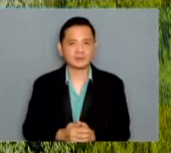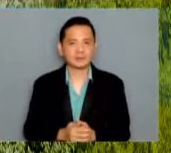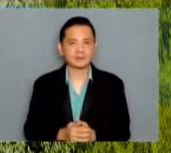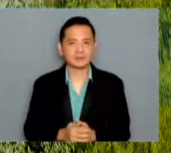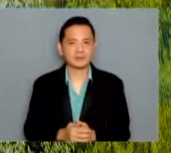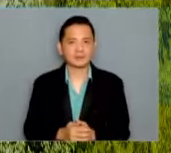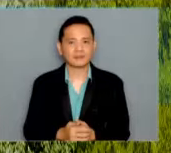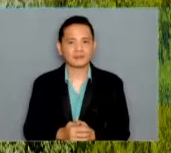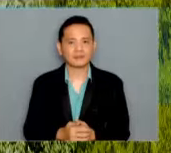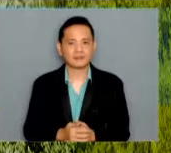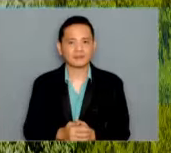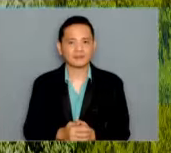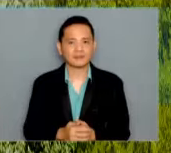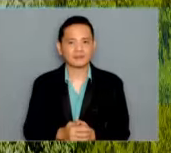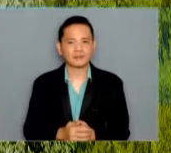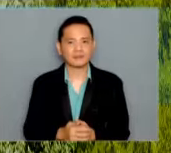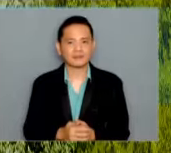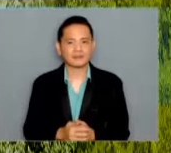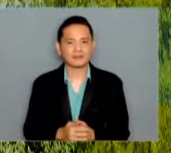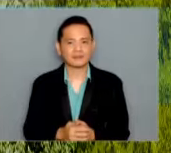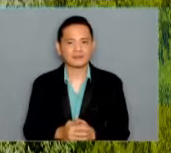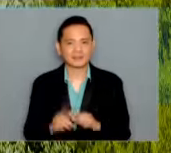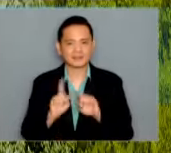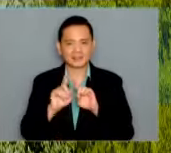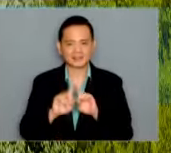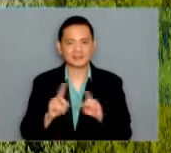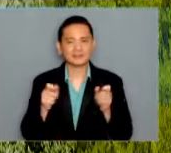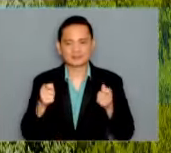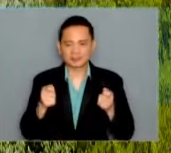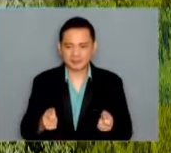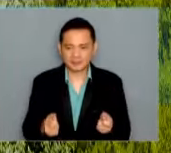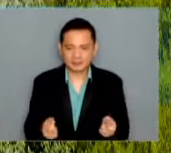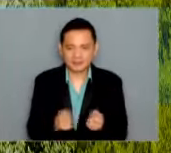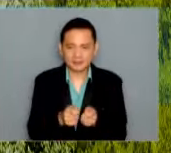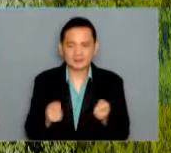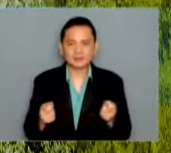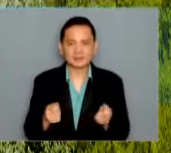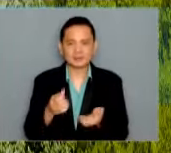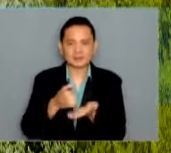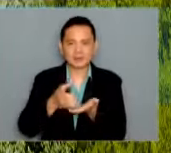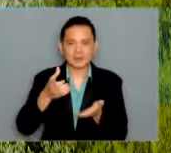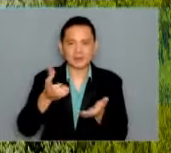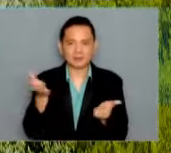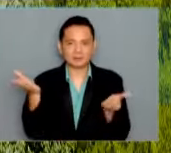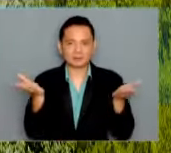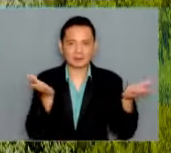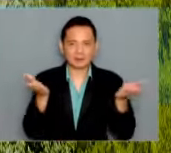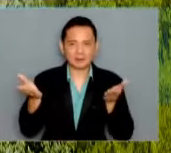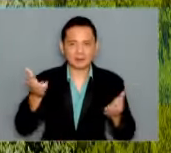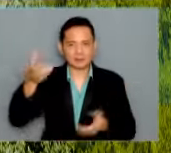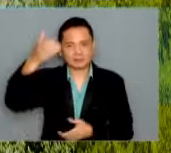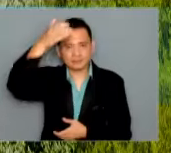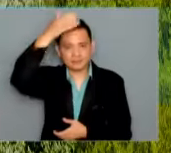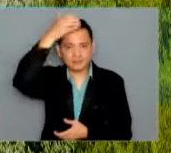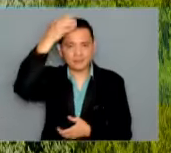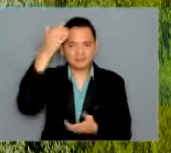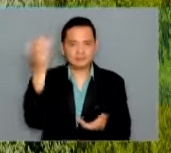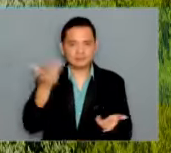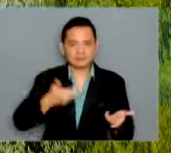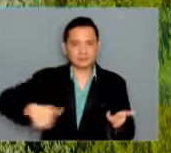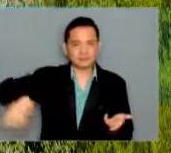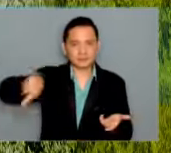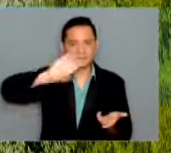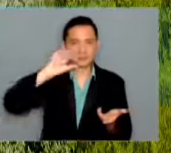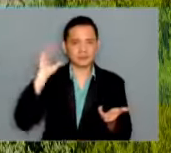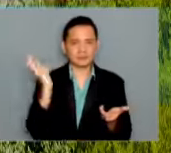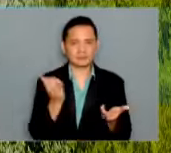Along... Rural dance po. Yung mga tinikling. Okay. May baso. Makaiba kasi sa kanila. Siguro time na para turuan natin si